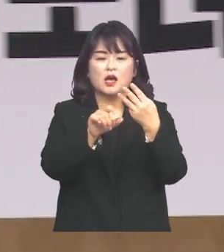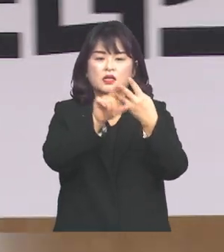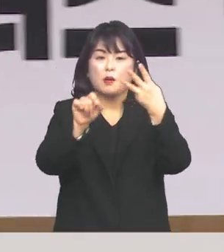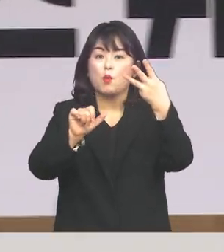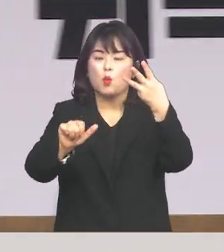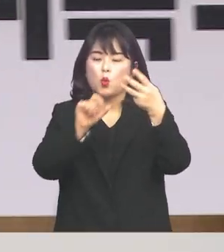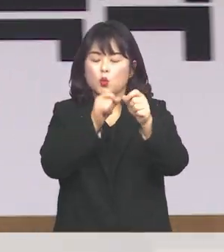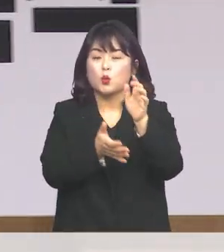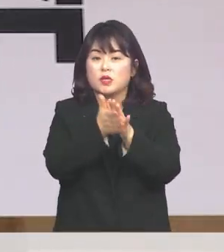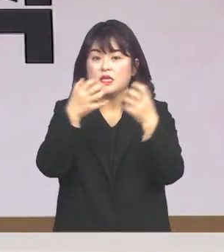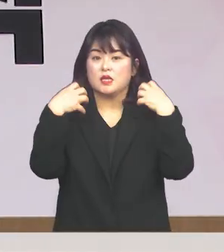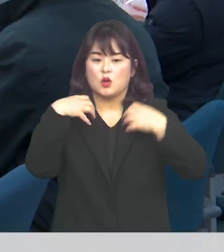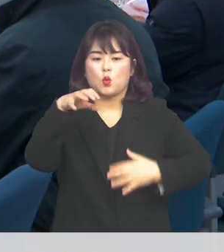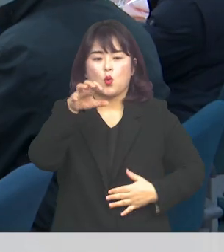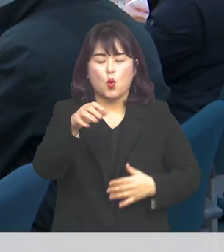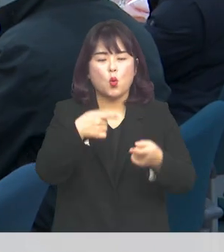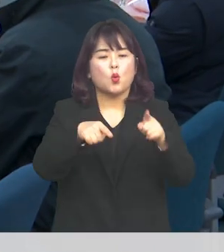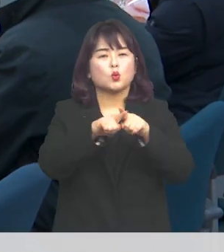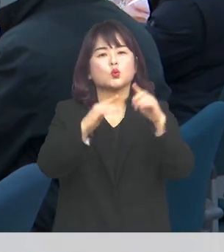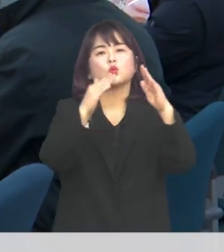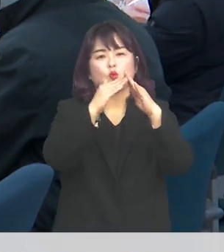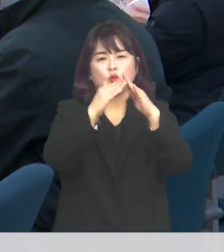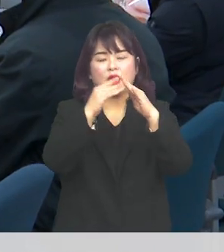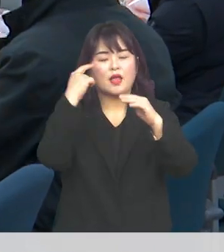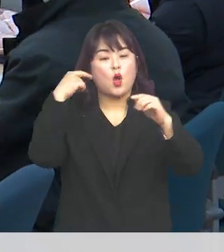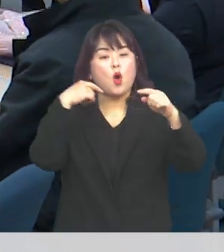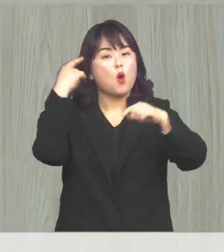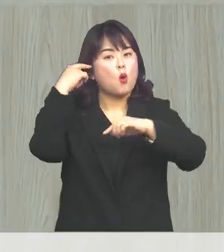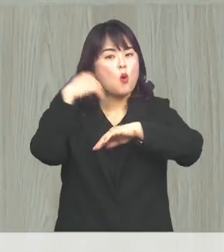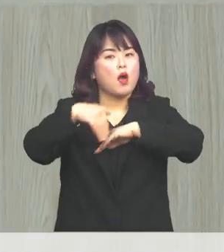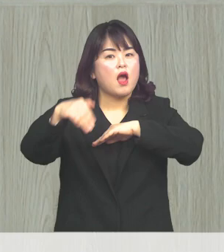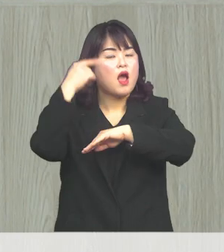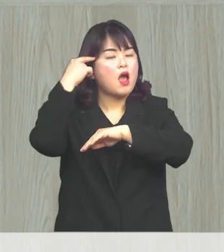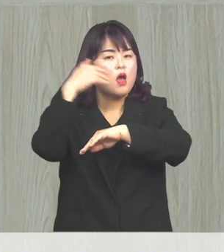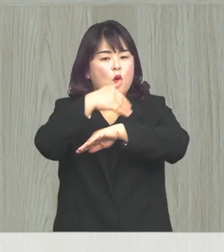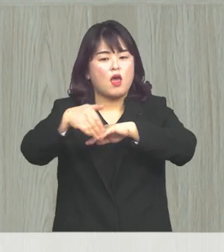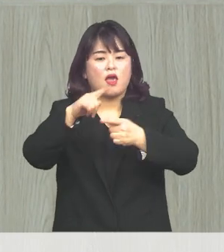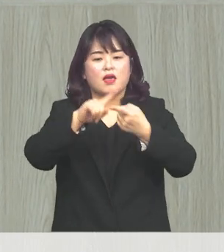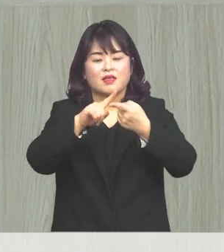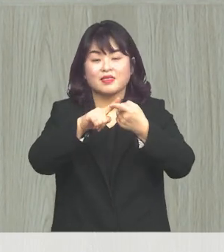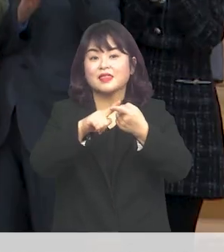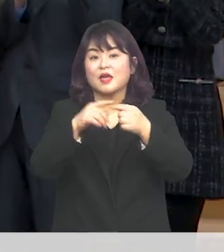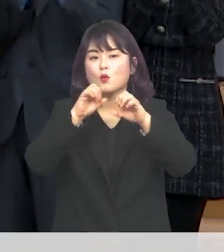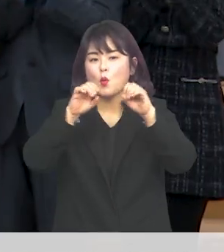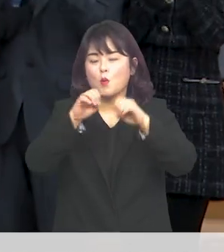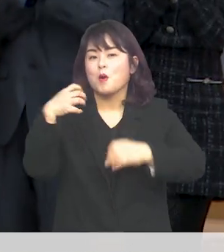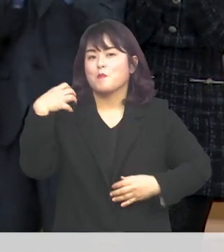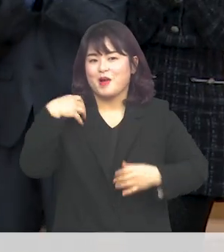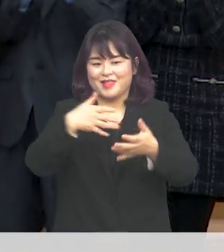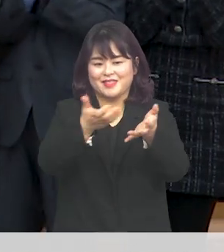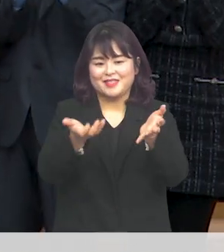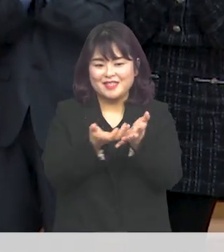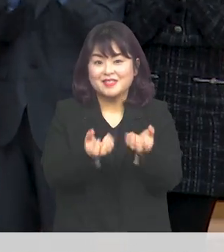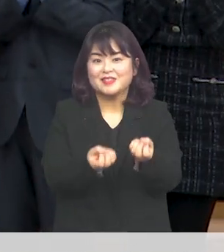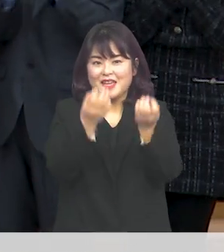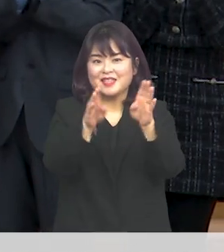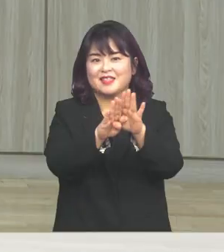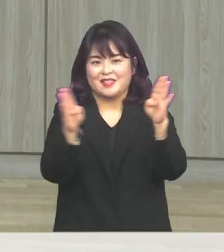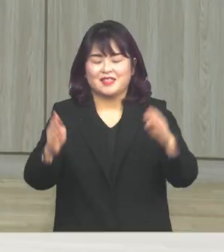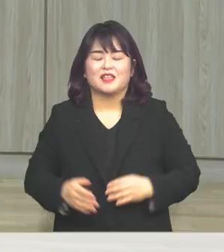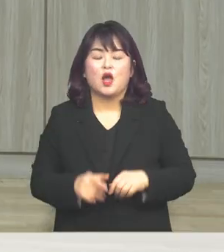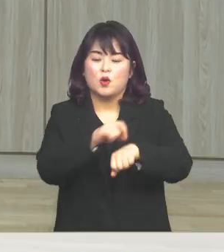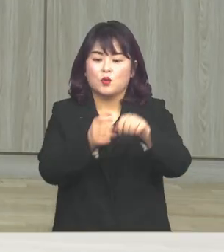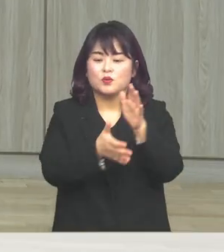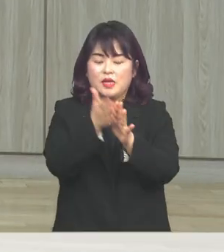용인특례시는 지난 5일 시청 비전홀에서 공동주택 정책 홍보업 서포터즈 위촉식을 열었습니다. 행사에는 이상일